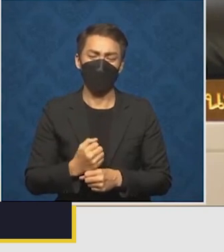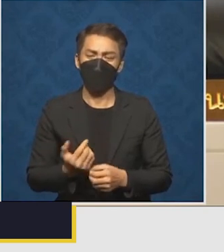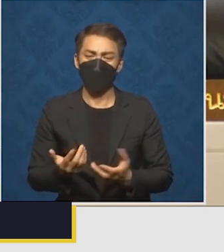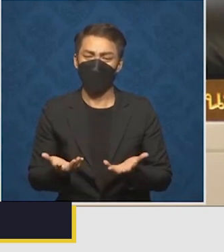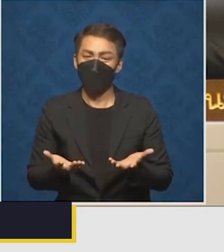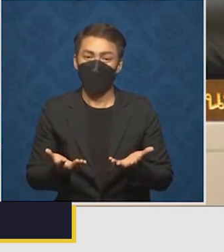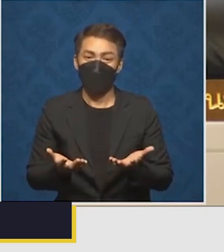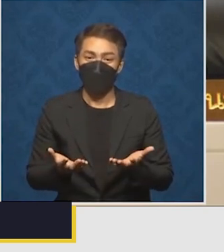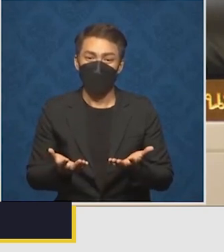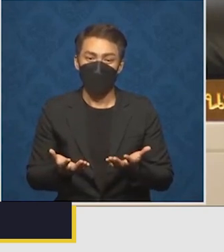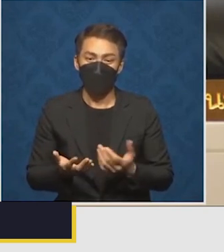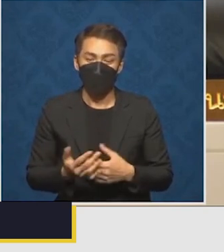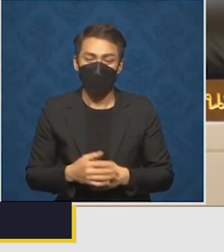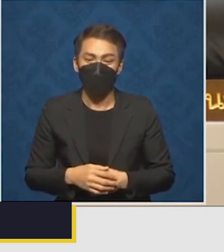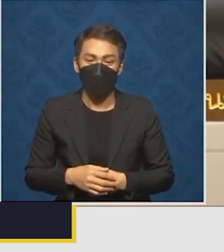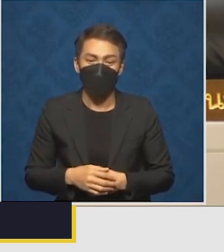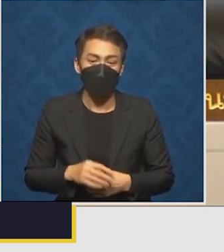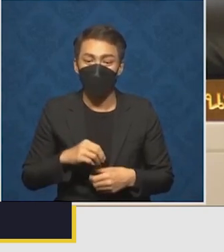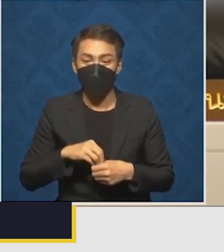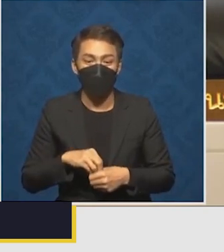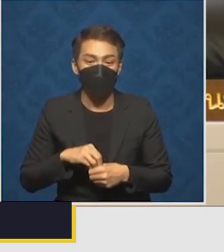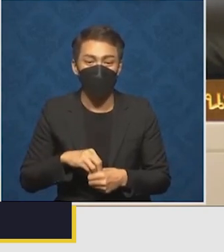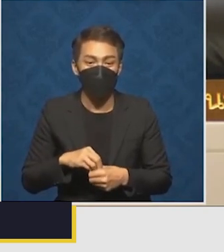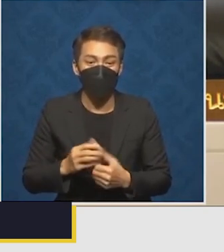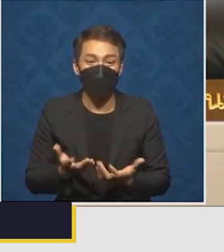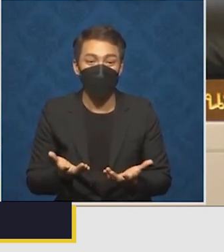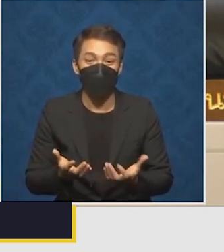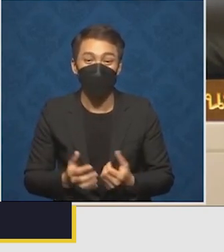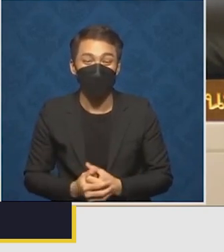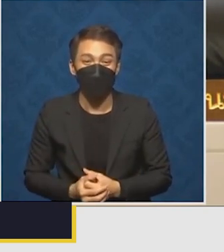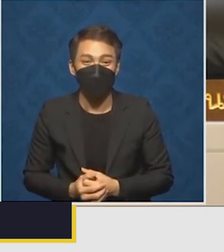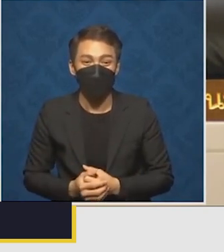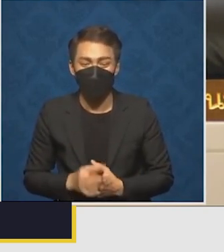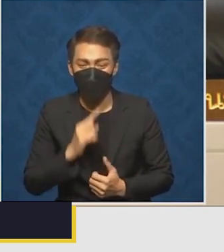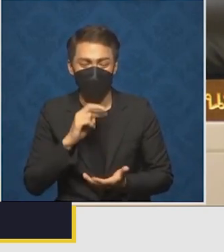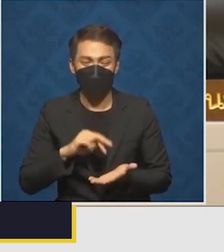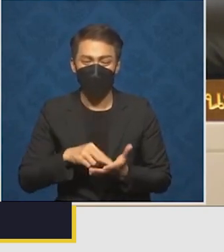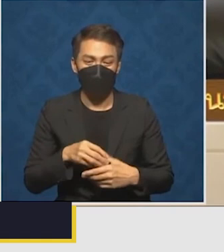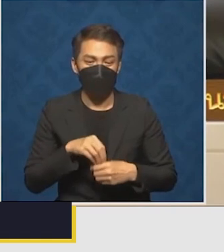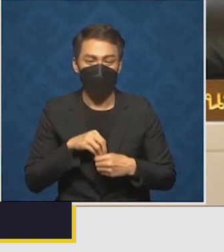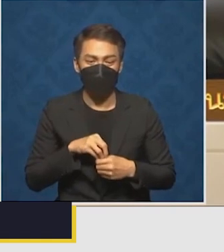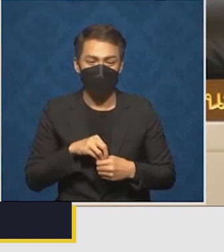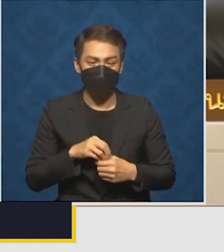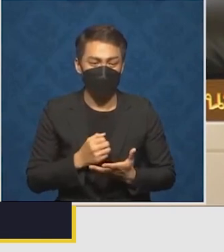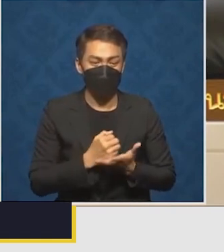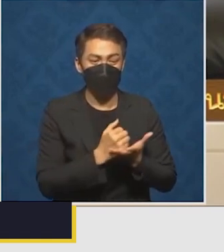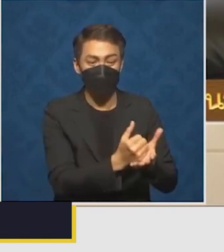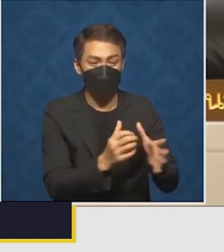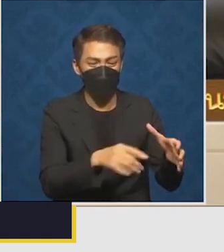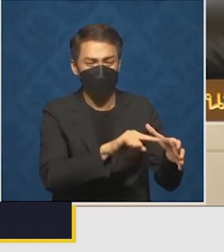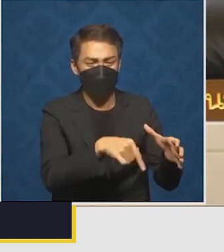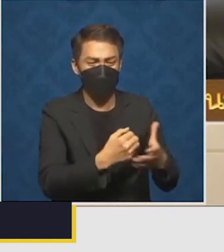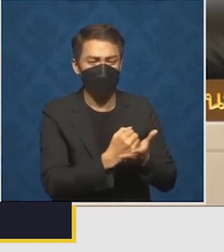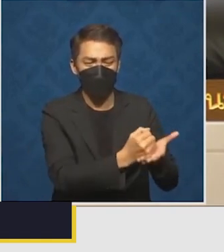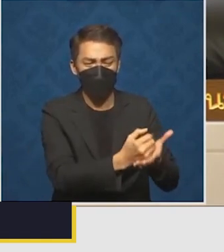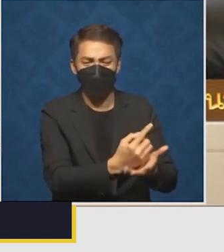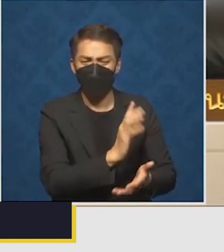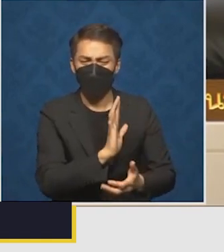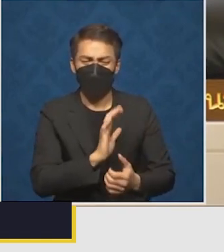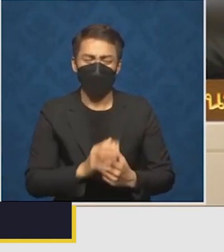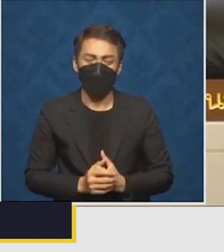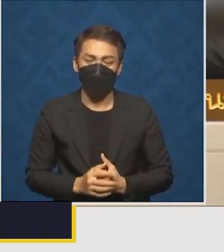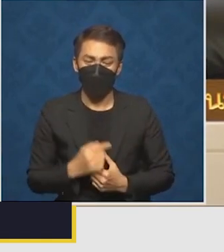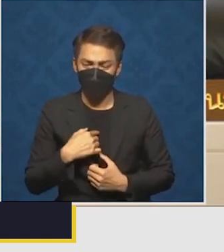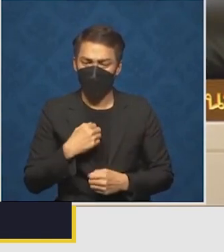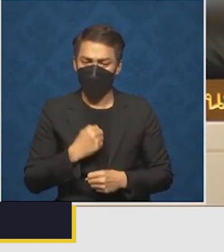ไฟฟ้าอะไรอย่างเงี้ยค่ะแต่อุตสาหกรรมเป้าหมายที่เราอยากจะได้จริงๆเนี่ยมาแค่ไม่ถึงแสนล้านอะไรเงี้ยแต่ว่าเขาก็เอาข้อมูลเนี้ยมาตีแผ่